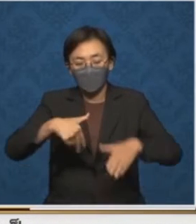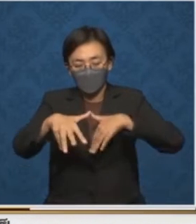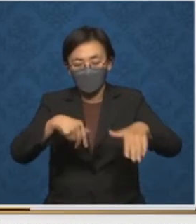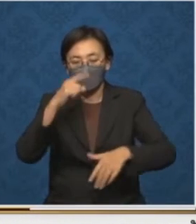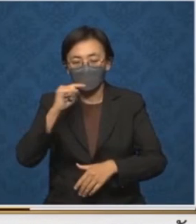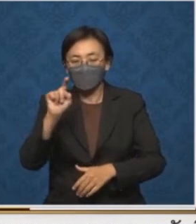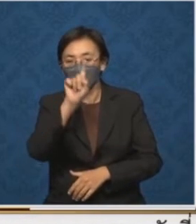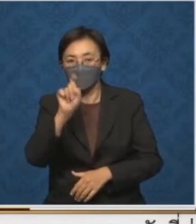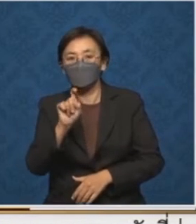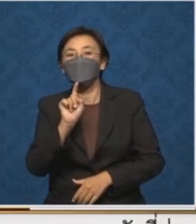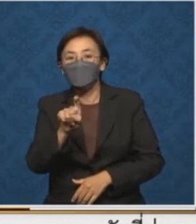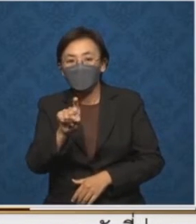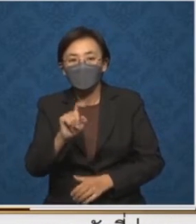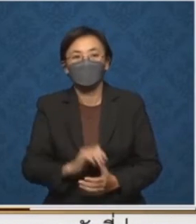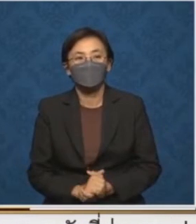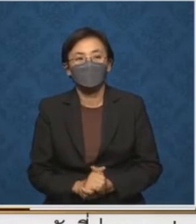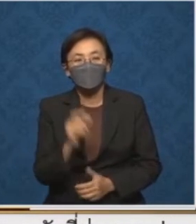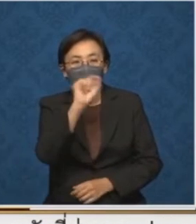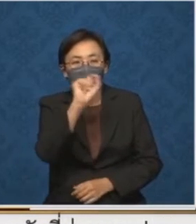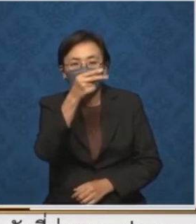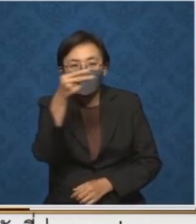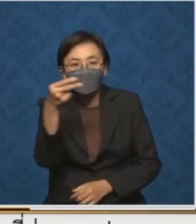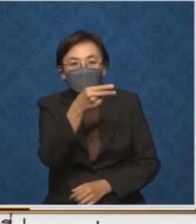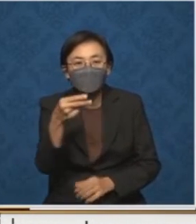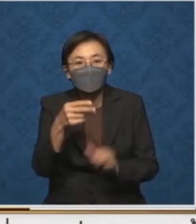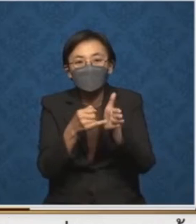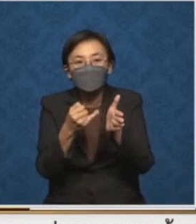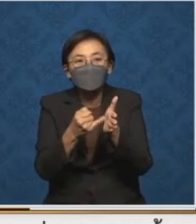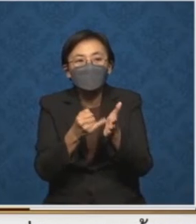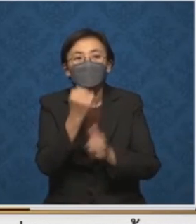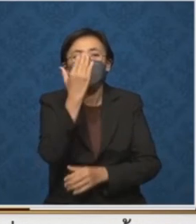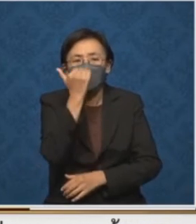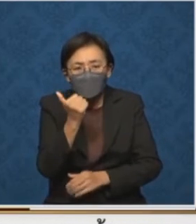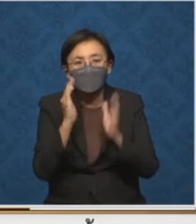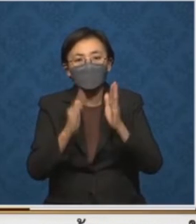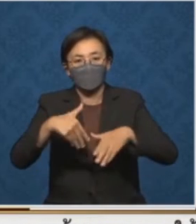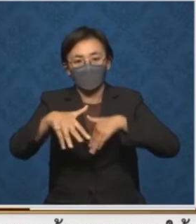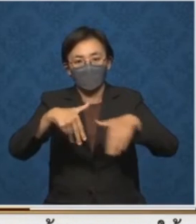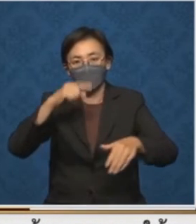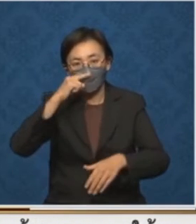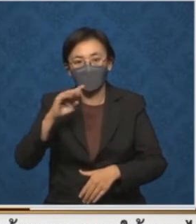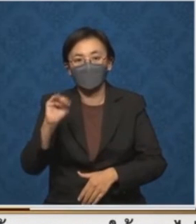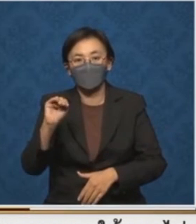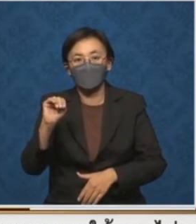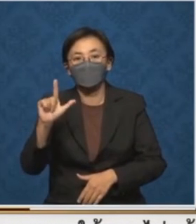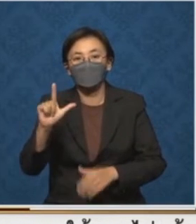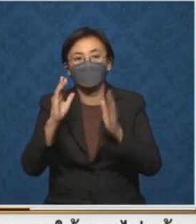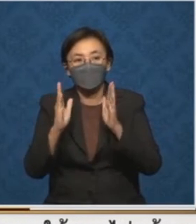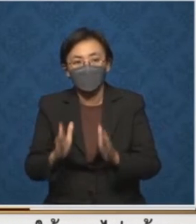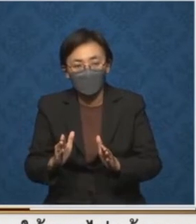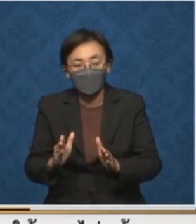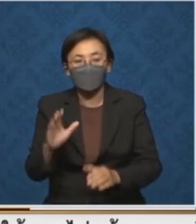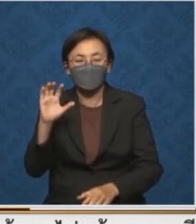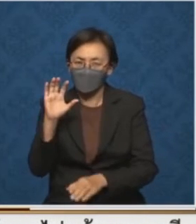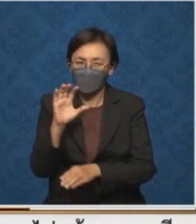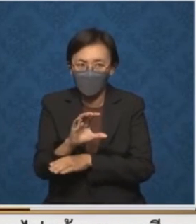clairได้รับอนุมาตแบบชุกเถินก่อนวันที่จะอิปลายครั้งทแล้วเนี่ยเพียง 7 วนเท่านั้นครับเพรฉนั้นผม